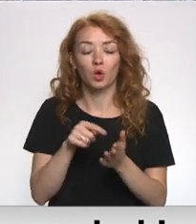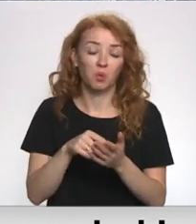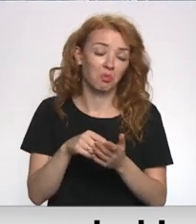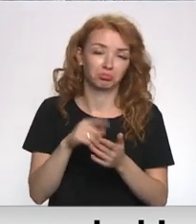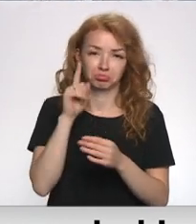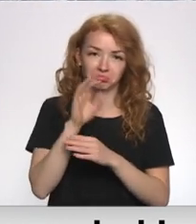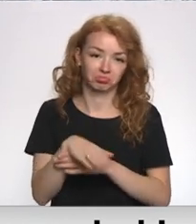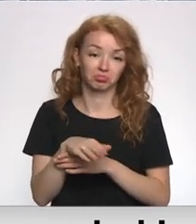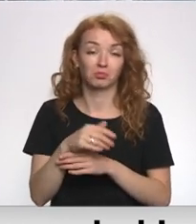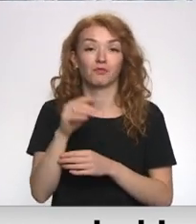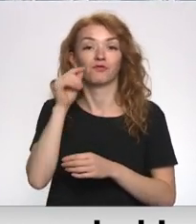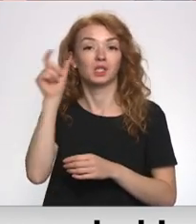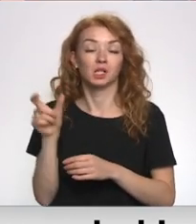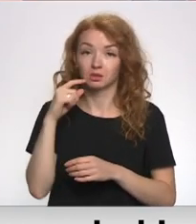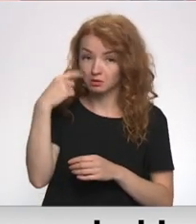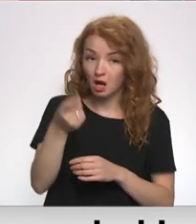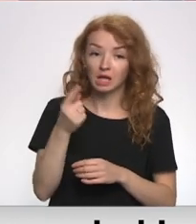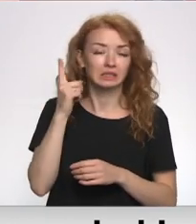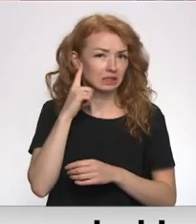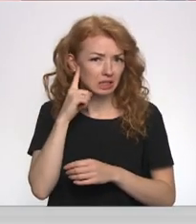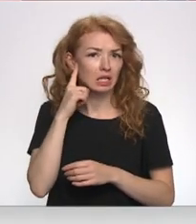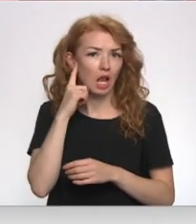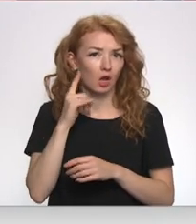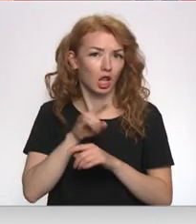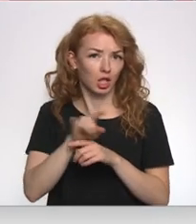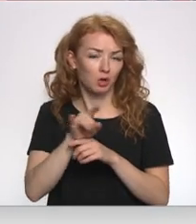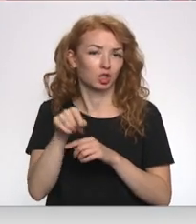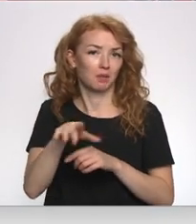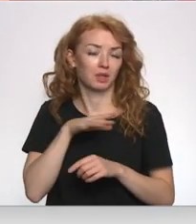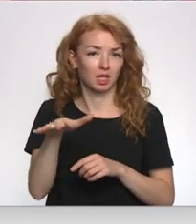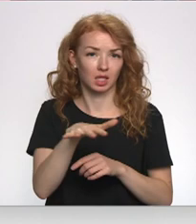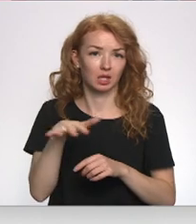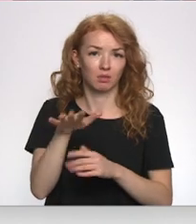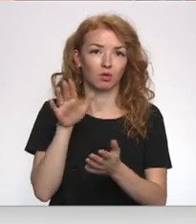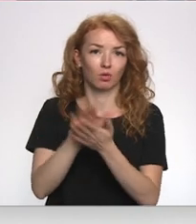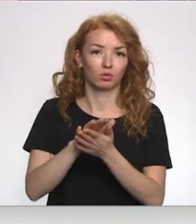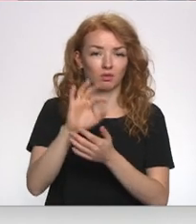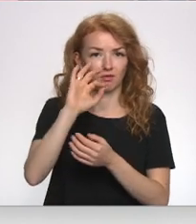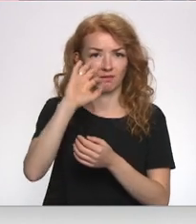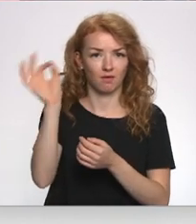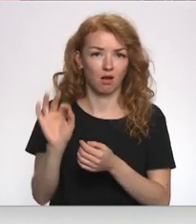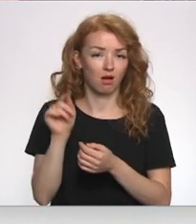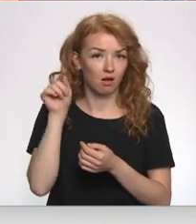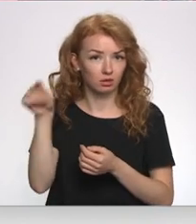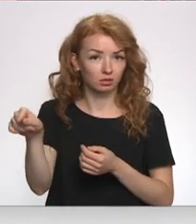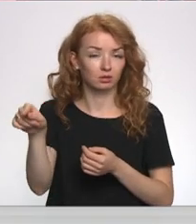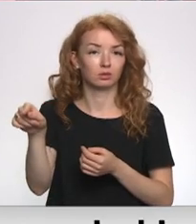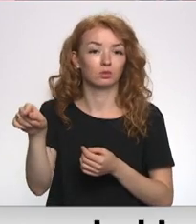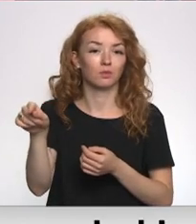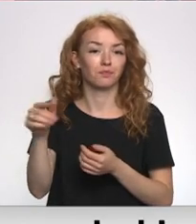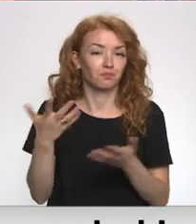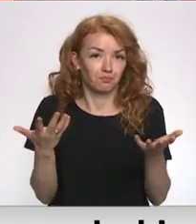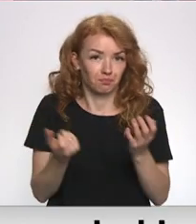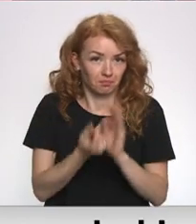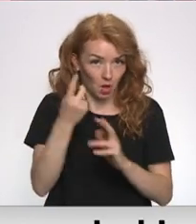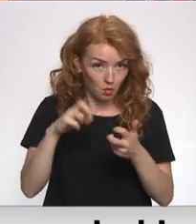Esmu dzirdējis, ka ģimene kaut kāda bija lidojusi uz Ķelni un bija laikam problēma